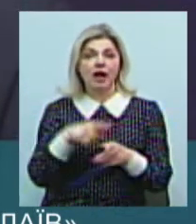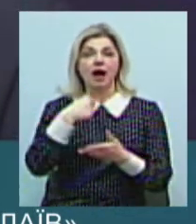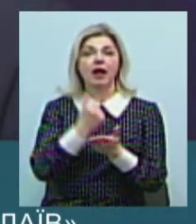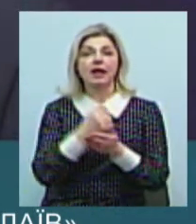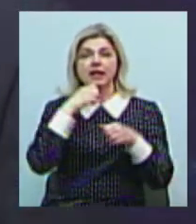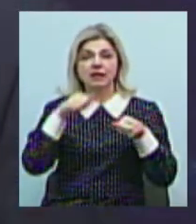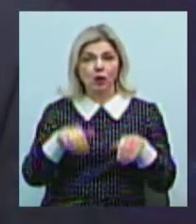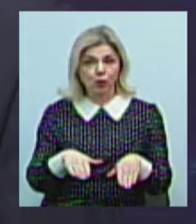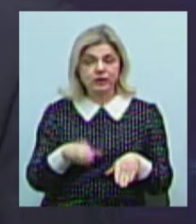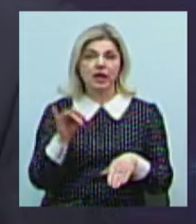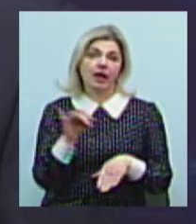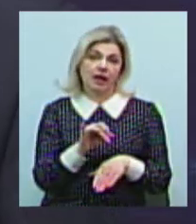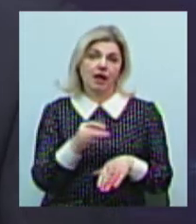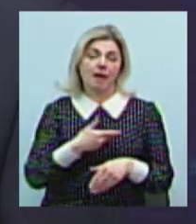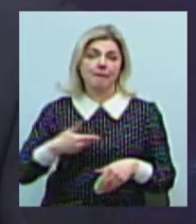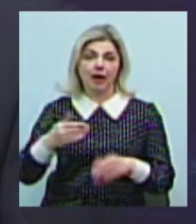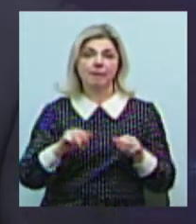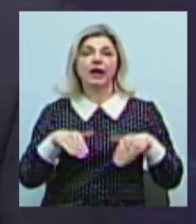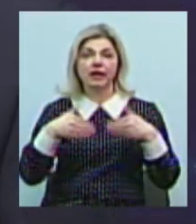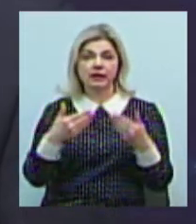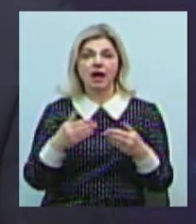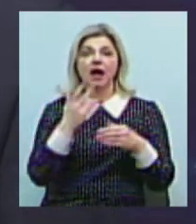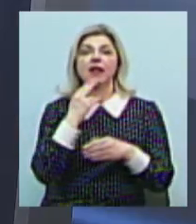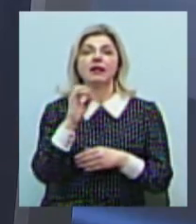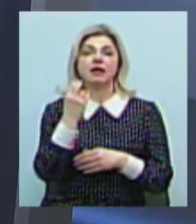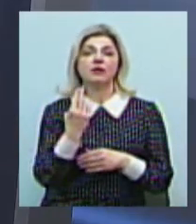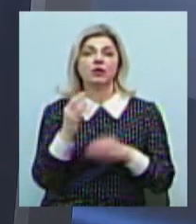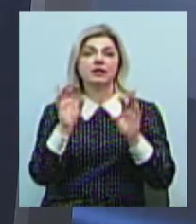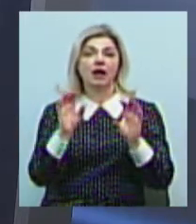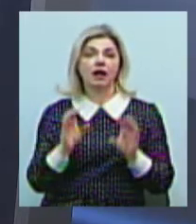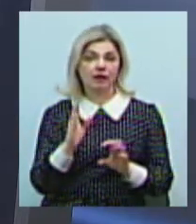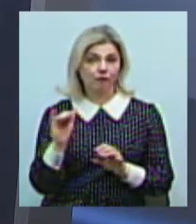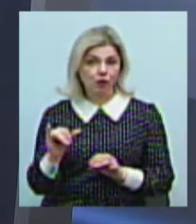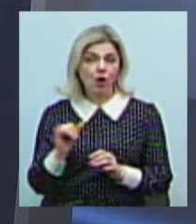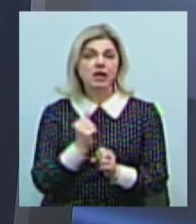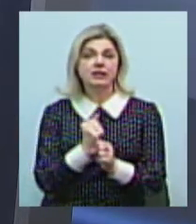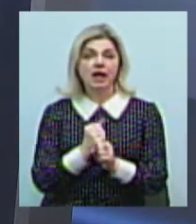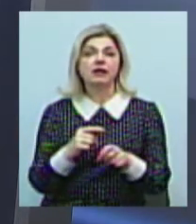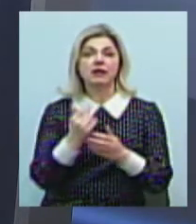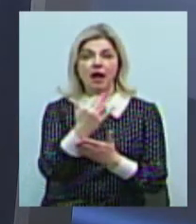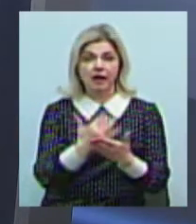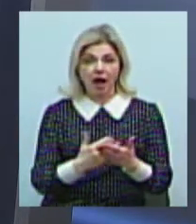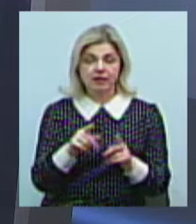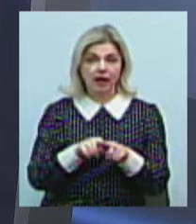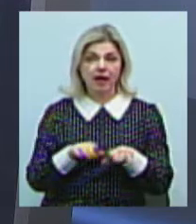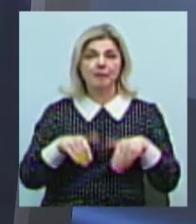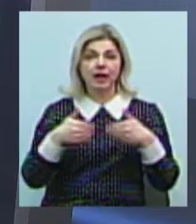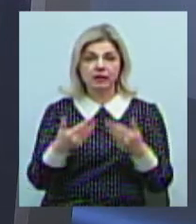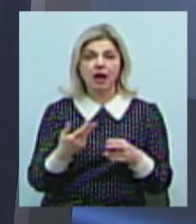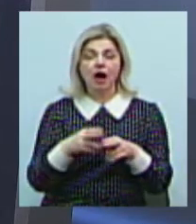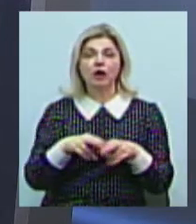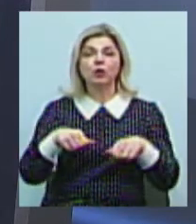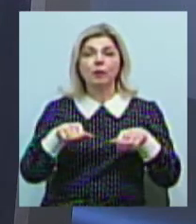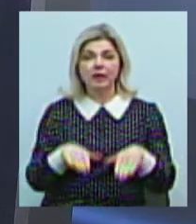мы предложили национальному законодательству принять ряд таких положений, которые были приняты в бюджетном кодексе